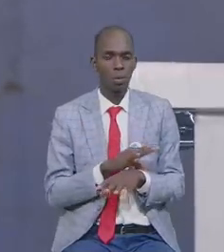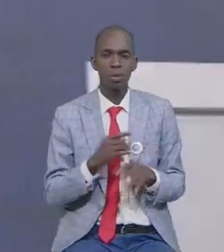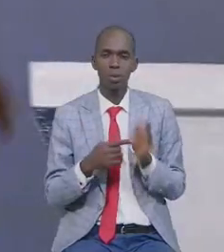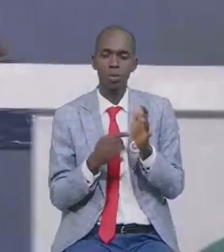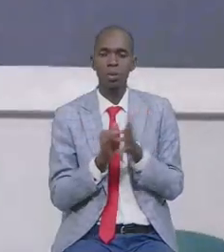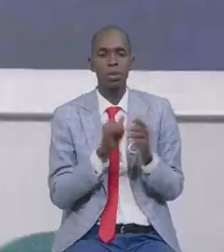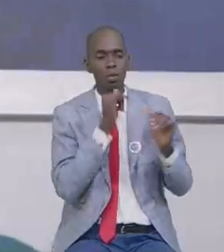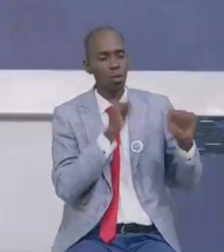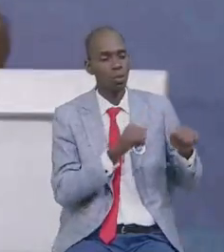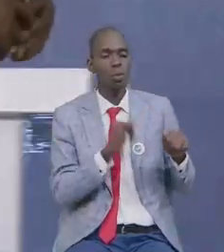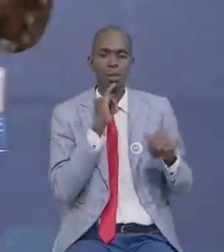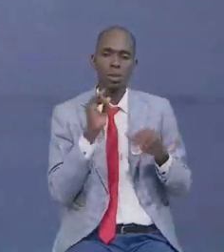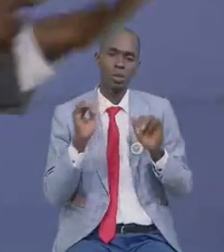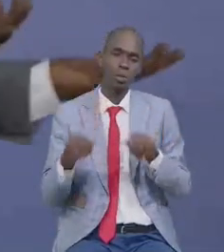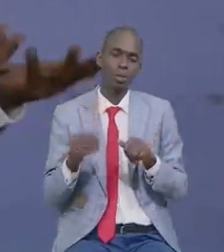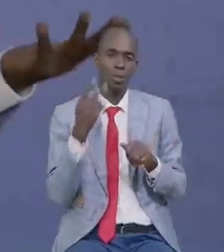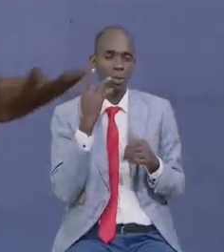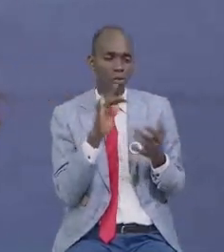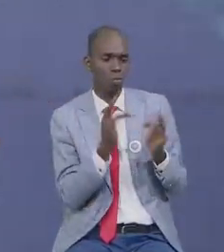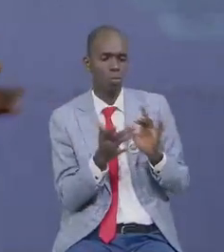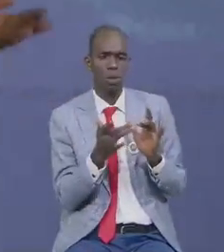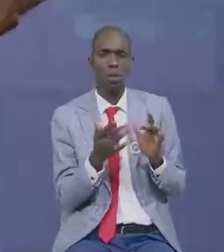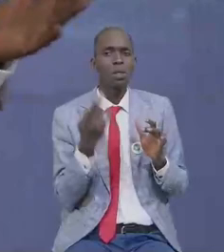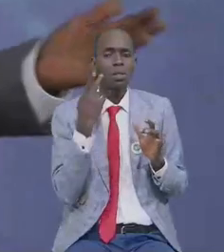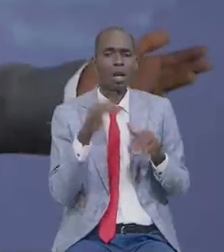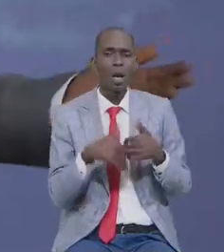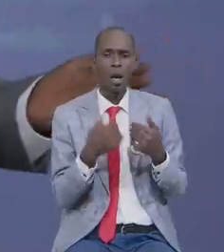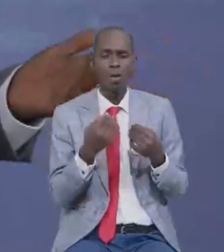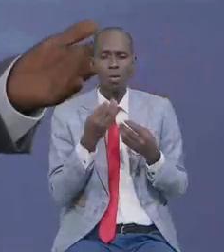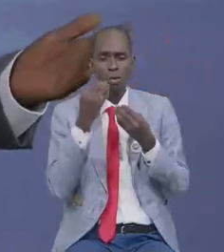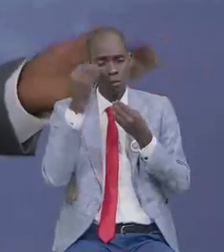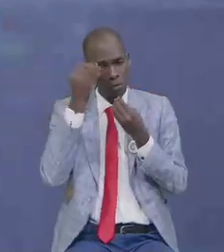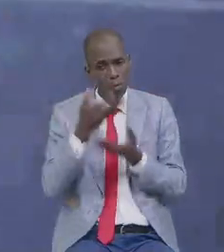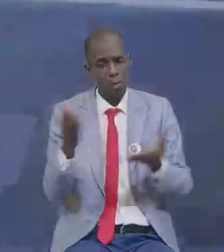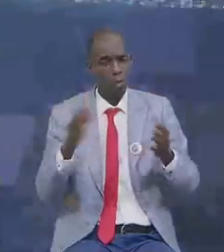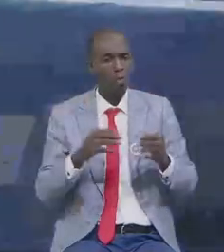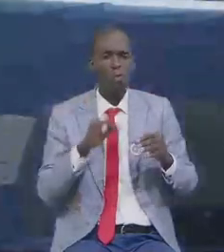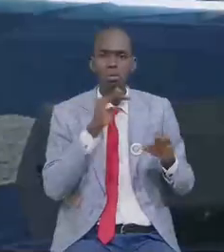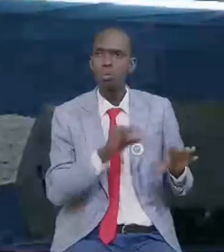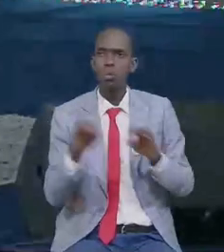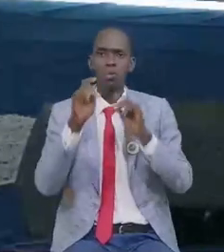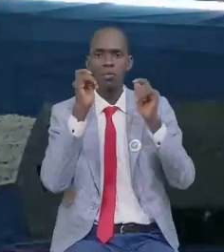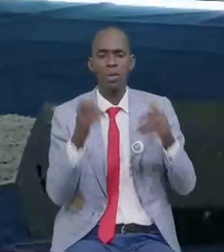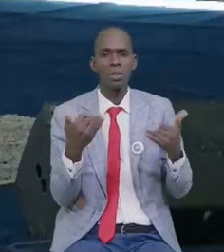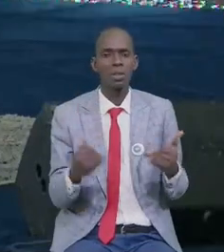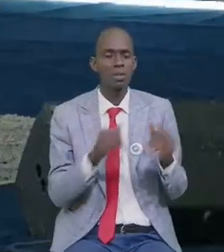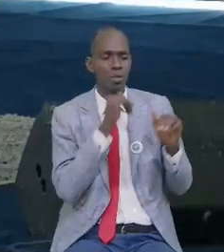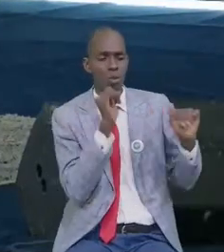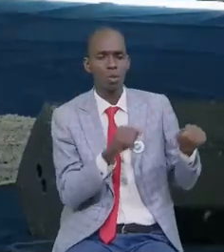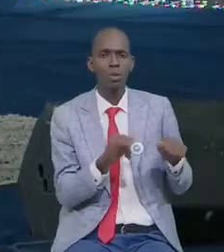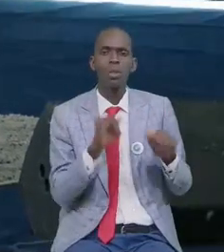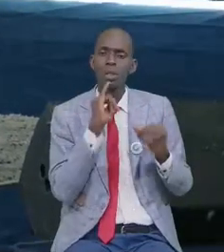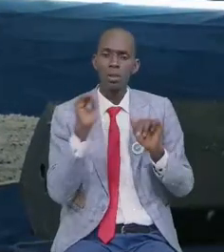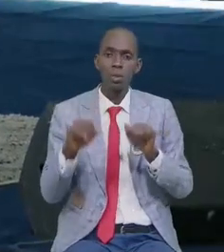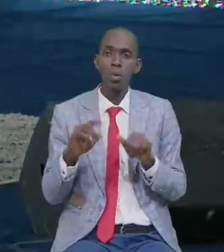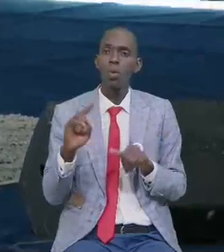Les médias sociaux, regardez comment les nouvelles circulent. L'impossible est devenu possible. C'est seulement l'église